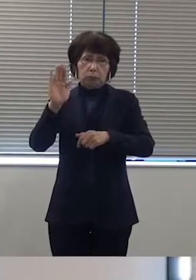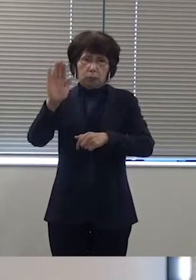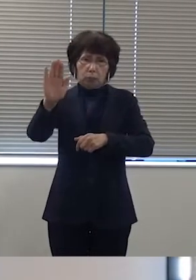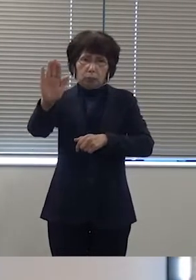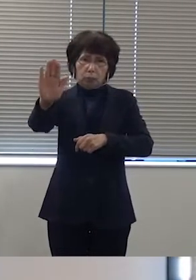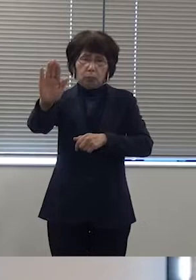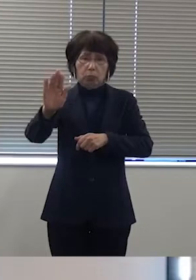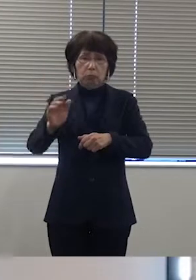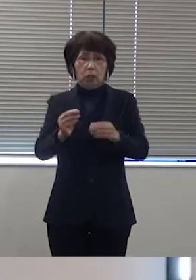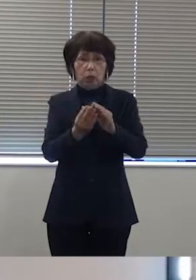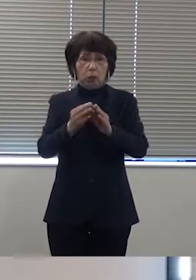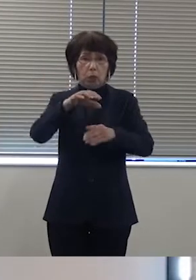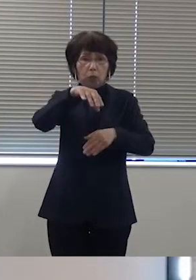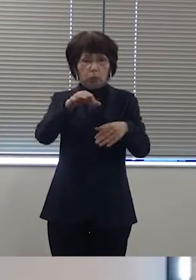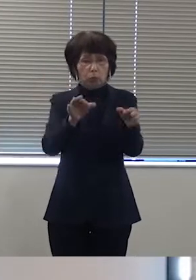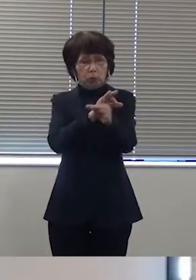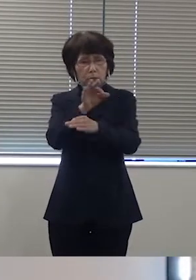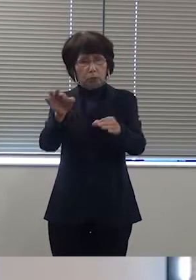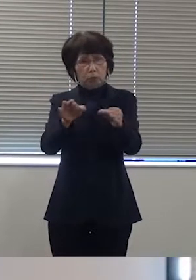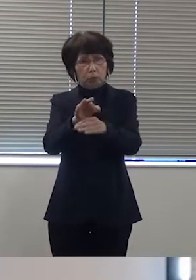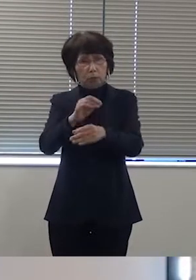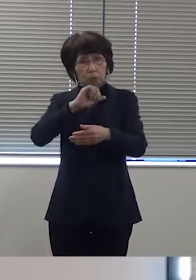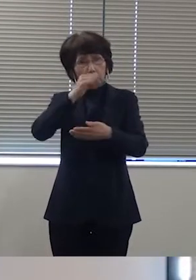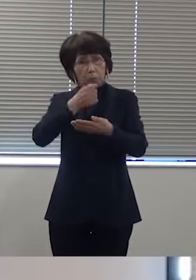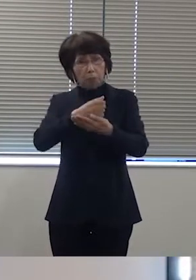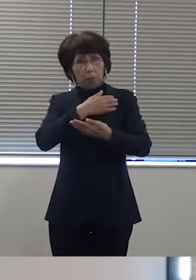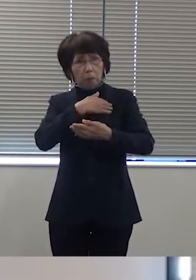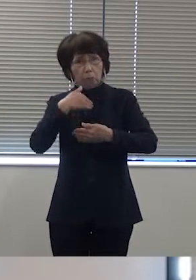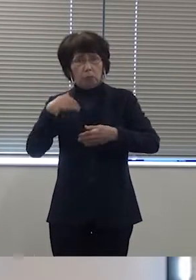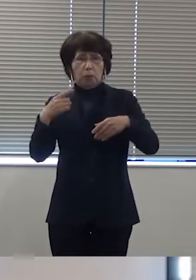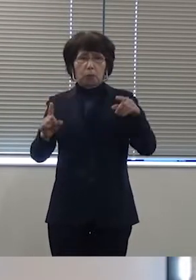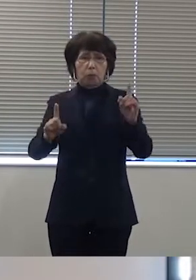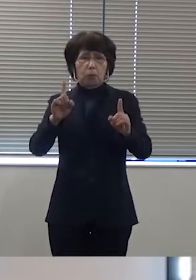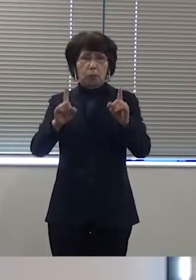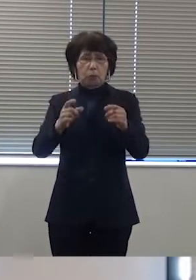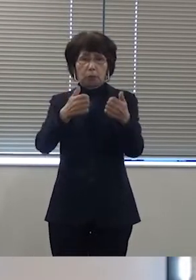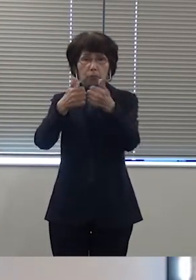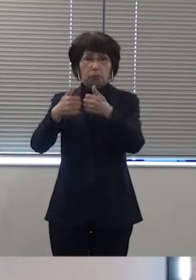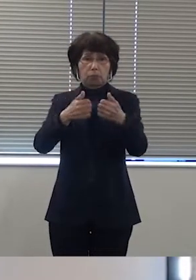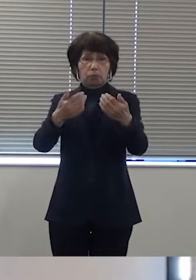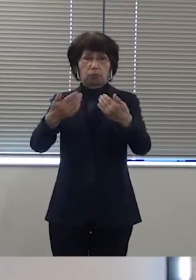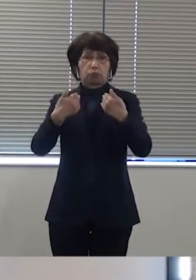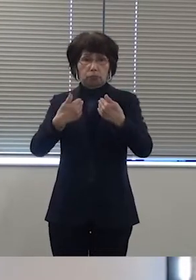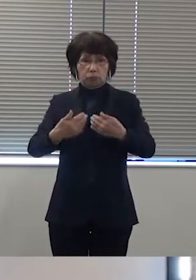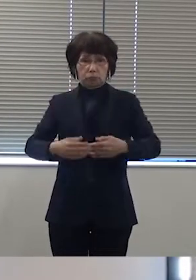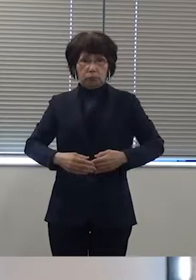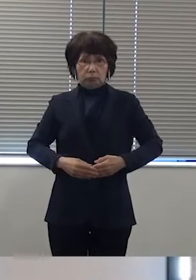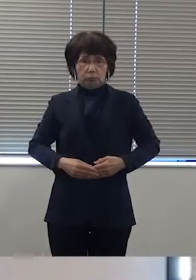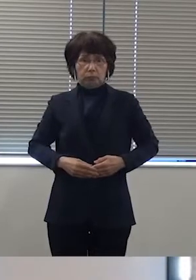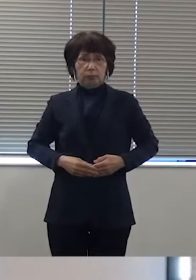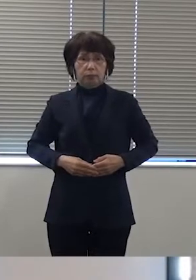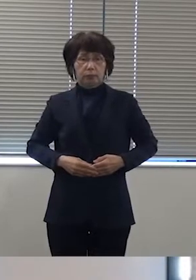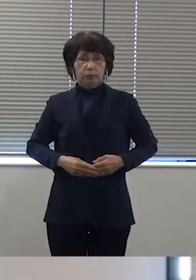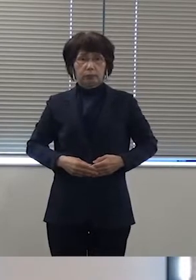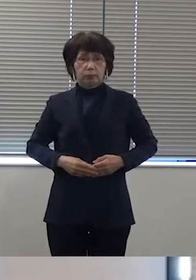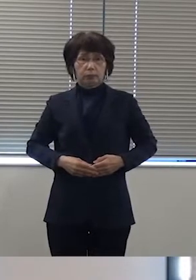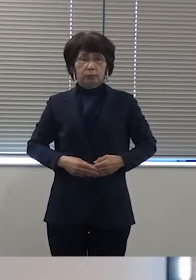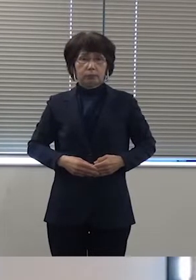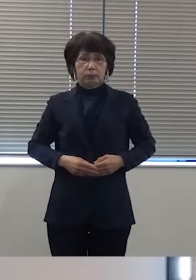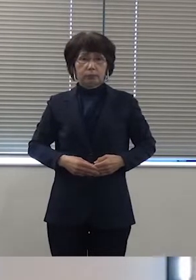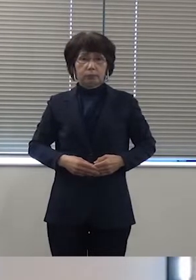ができるかどうかという検討をしていかないといけないので、19ページの真ん中の4にあります